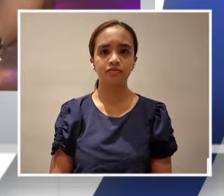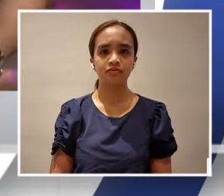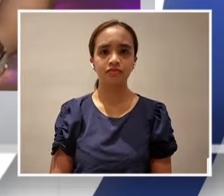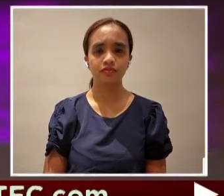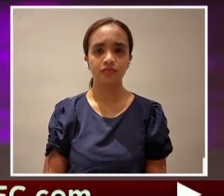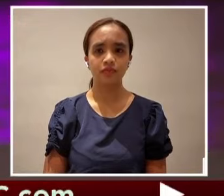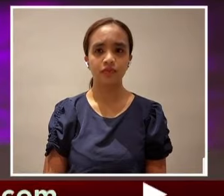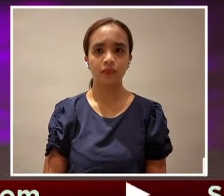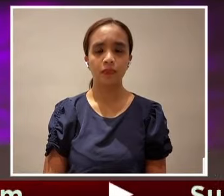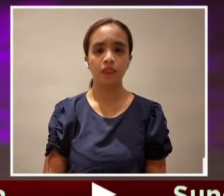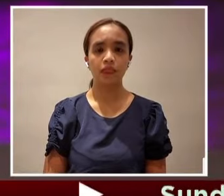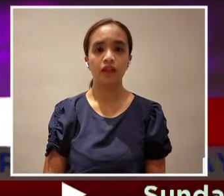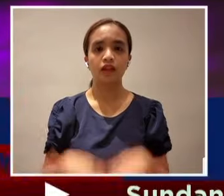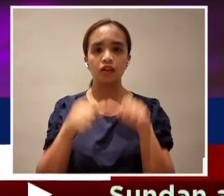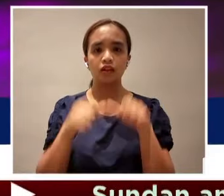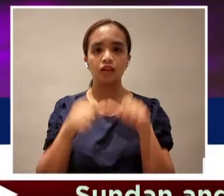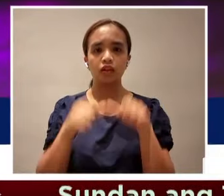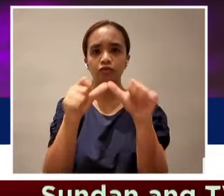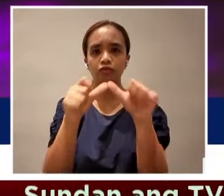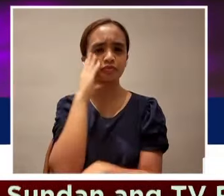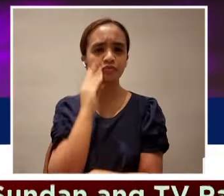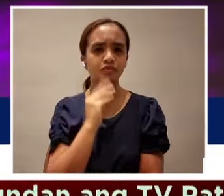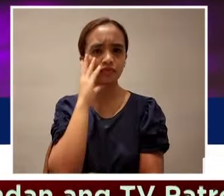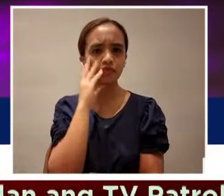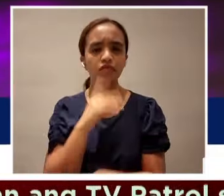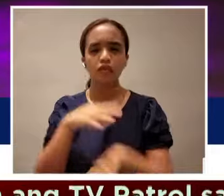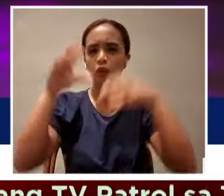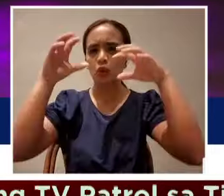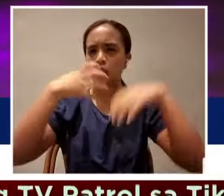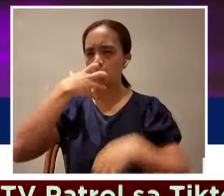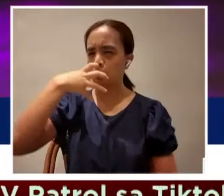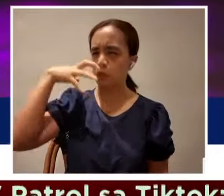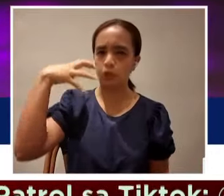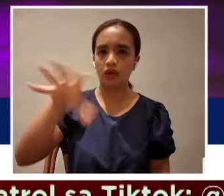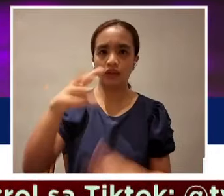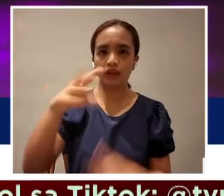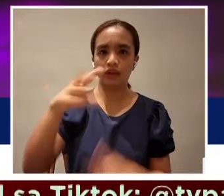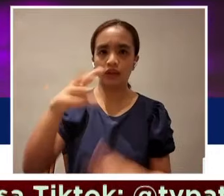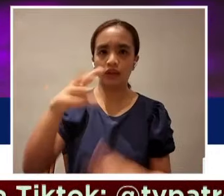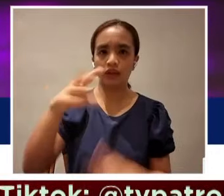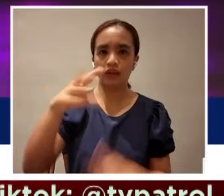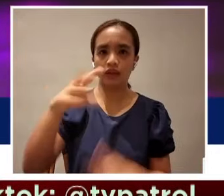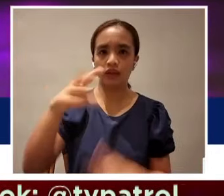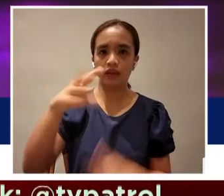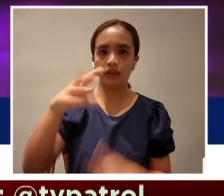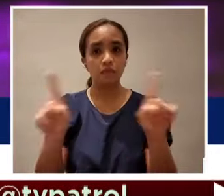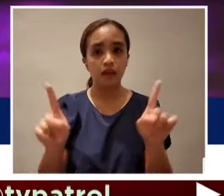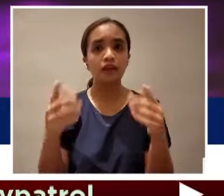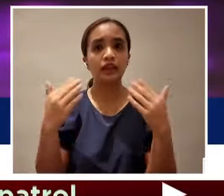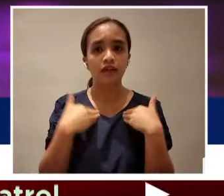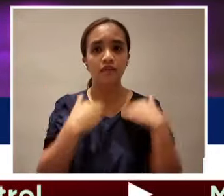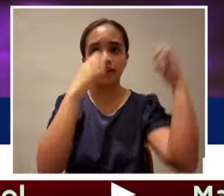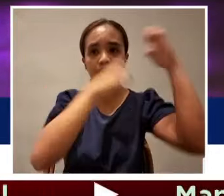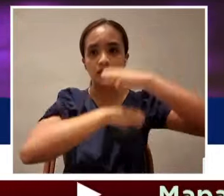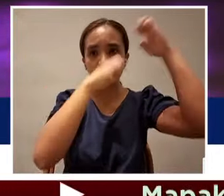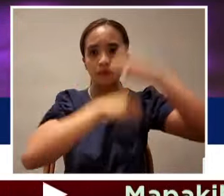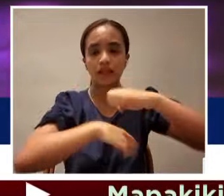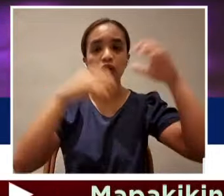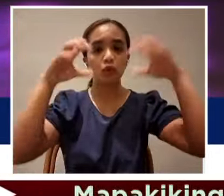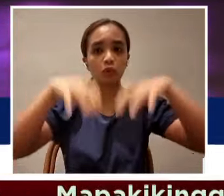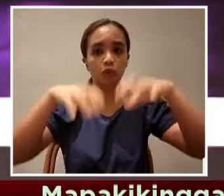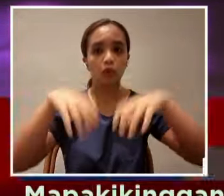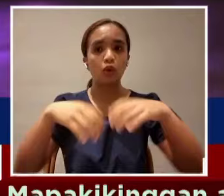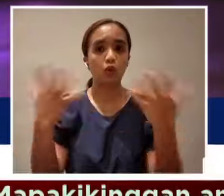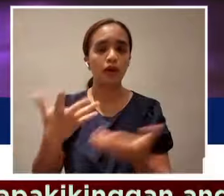Kabayan, patuloy na mararamdaman itong matinding init ng panahon ngayong weekend, bagamat may mga aasahan ding pag-ulan lalo sa bahagi ng